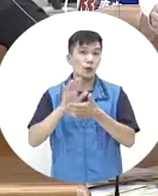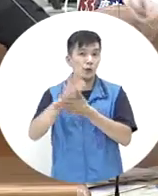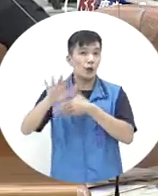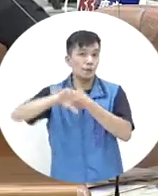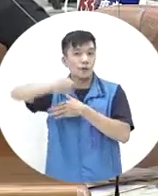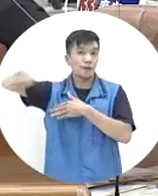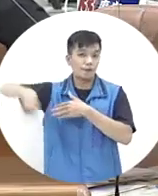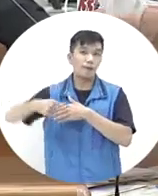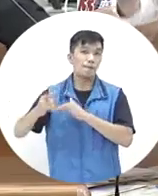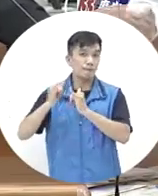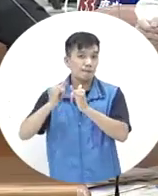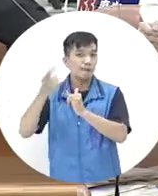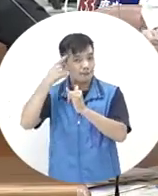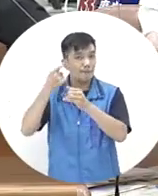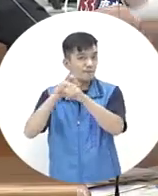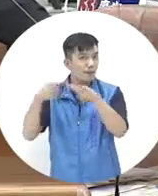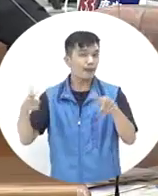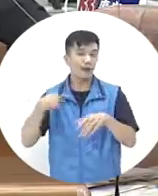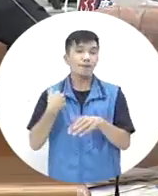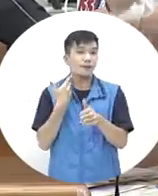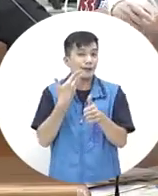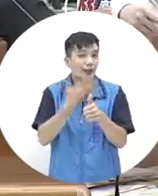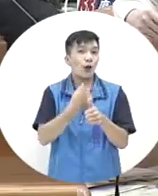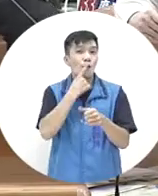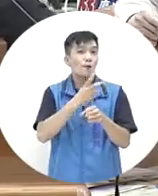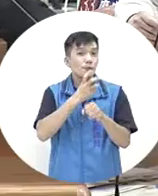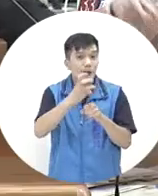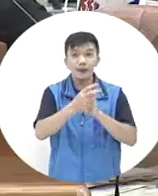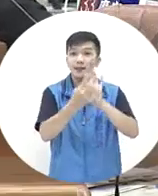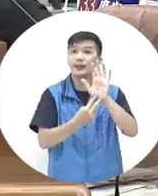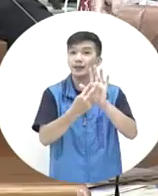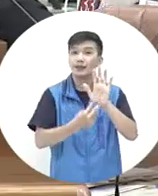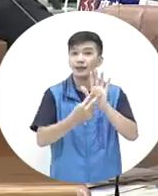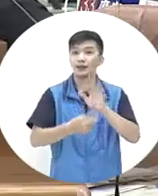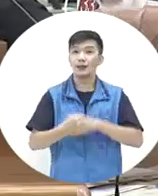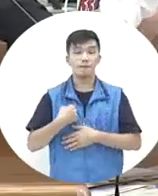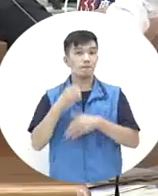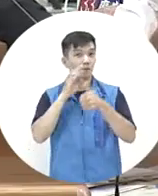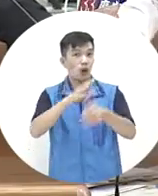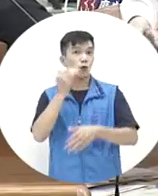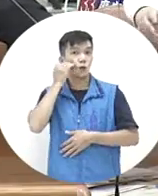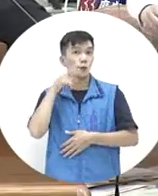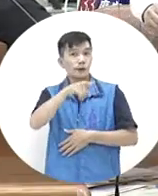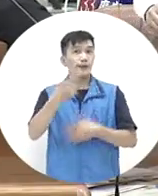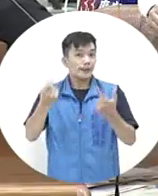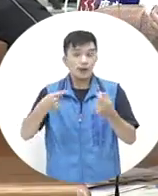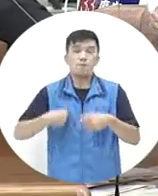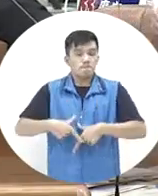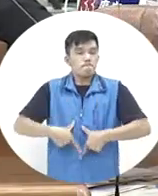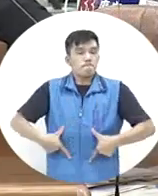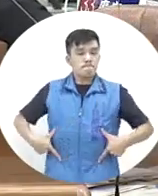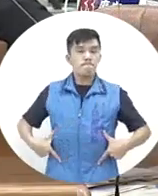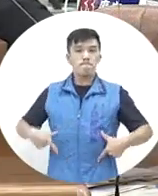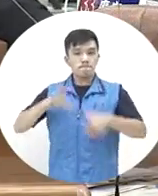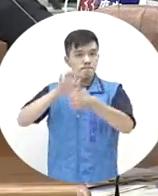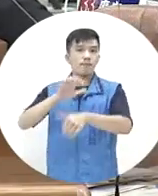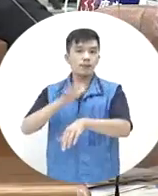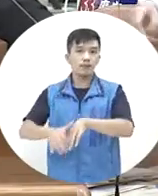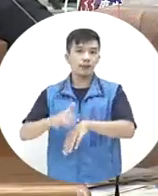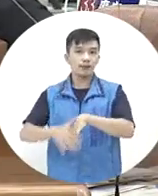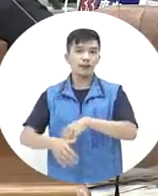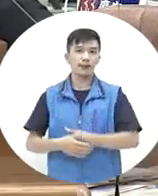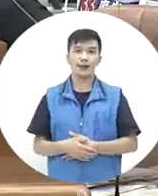没有关系啊。 我是好意，给你30秒，你要再说如果是你怎么样，我告诉你，我如果是你，我比你更勇敢呐。 啊， 不用卖了去投